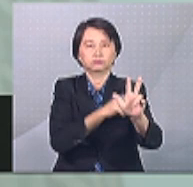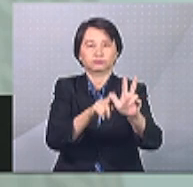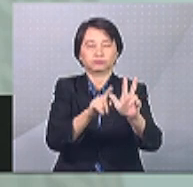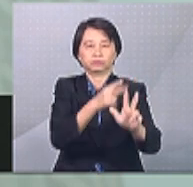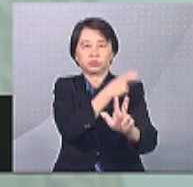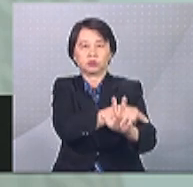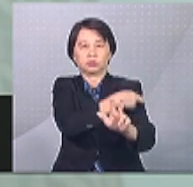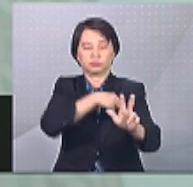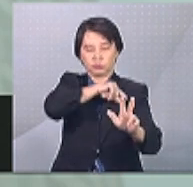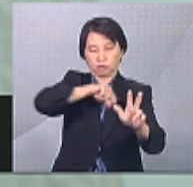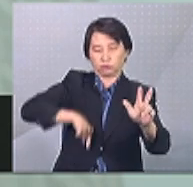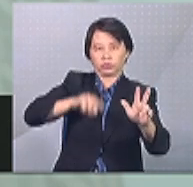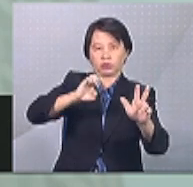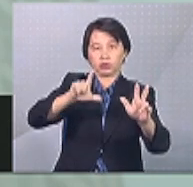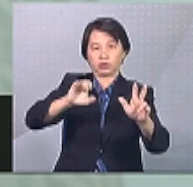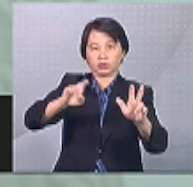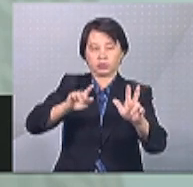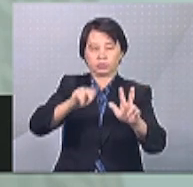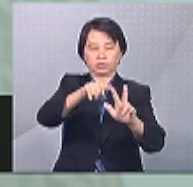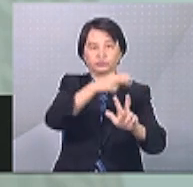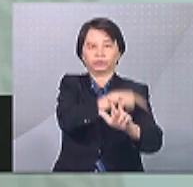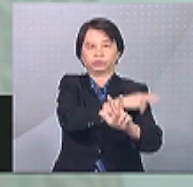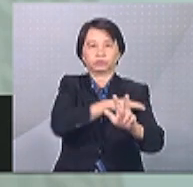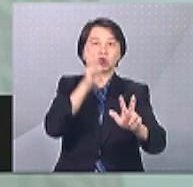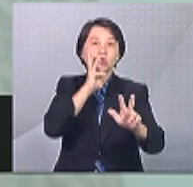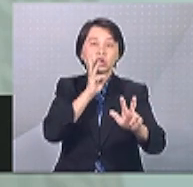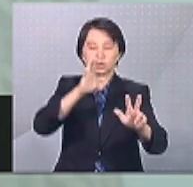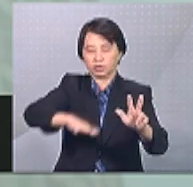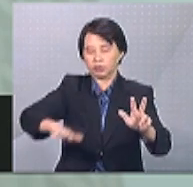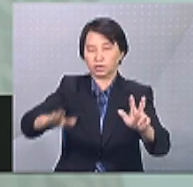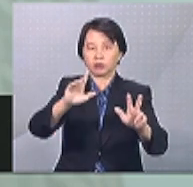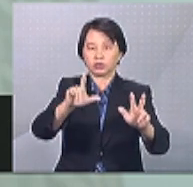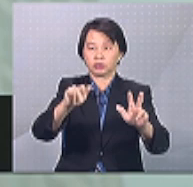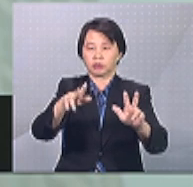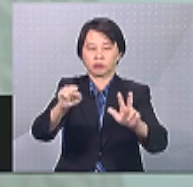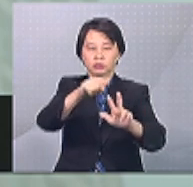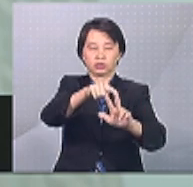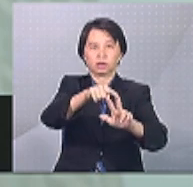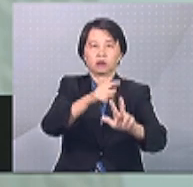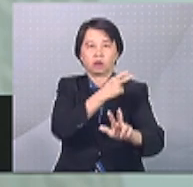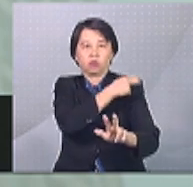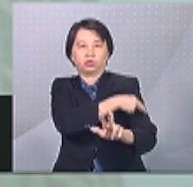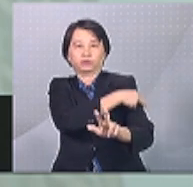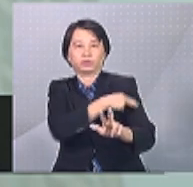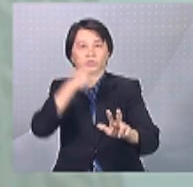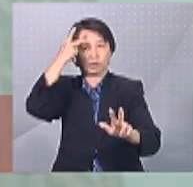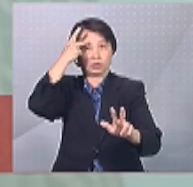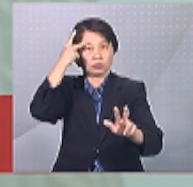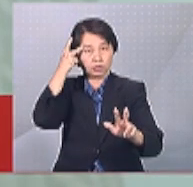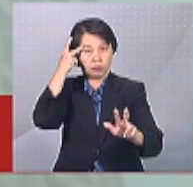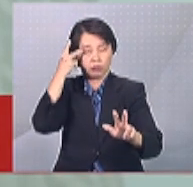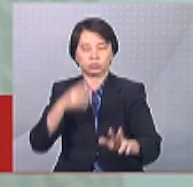Hospital Queen Elizabeth, Hospital Wanita dan Kanak-Kanak Likas dan Hospital Keningau. Sehingga